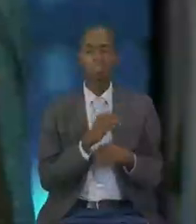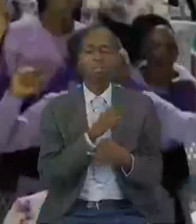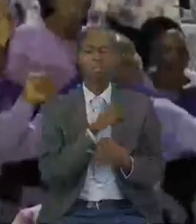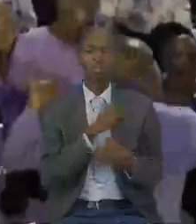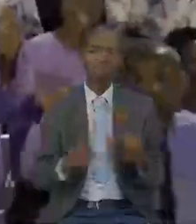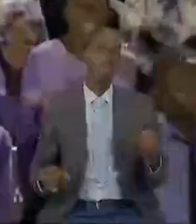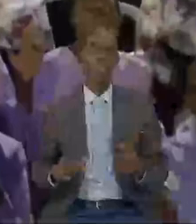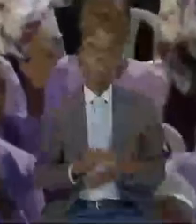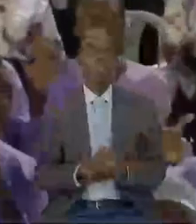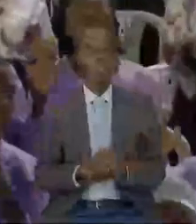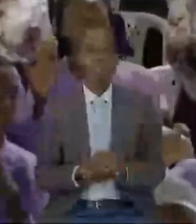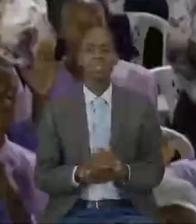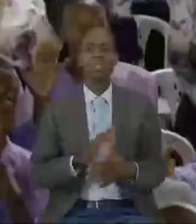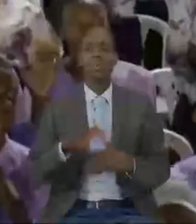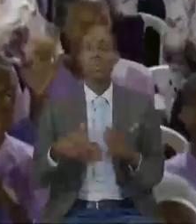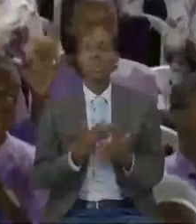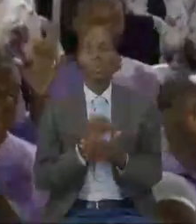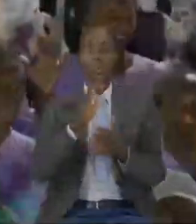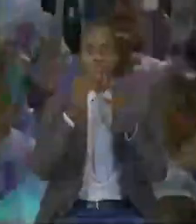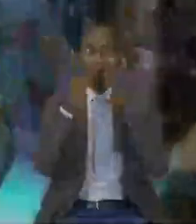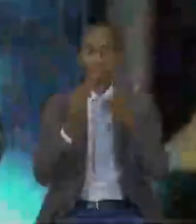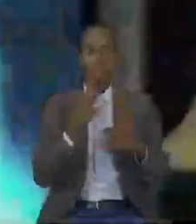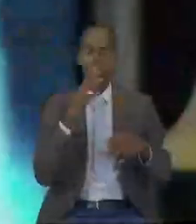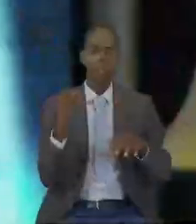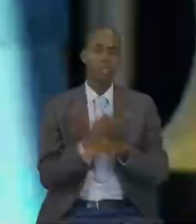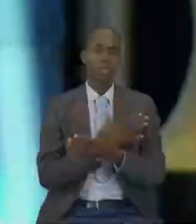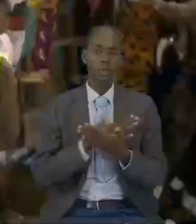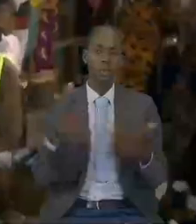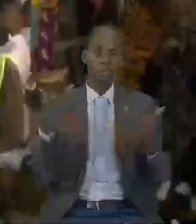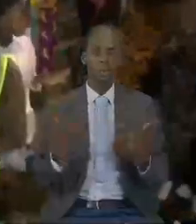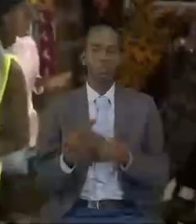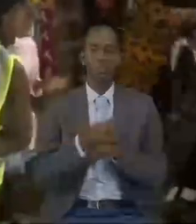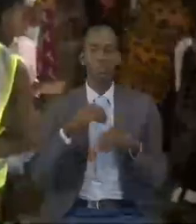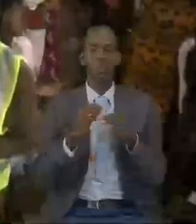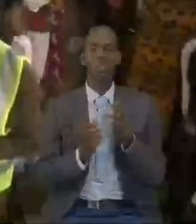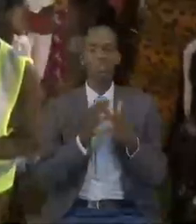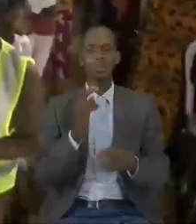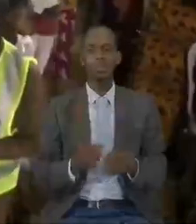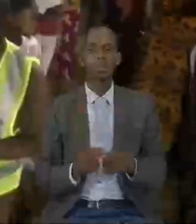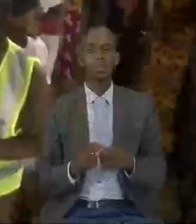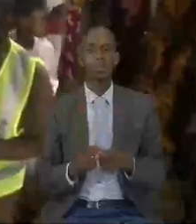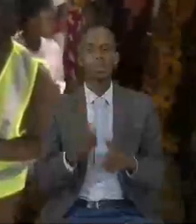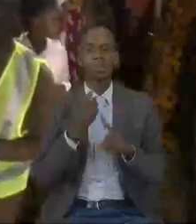Les larmes terminées. Tous tes chagrins sont ôtés aujourd'hui.